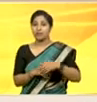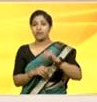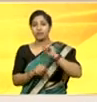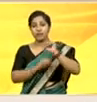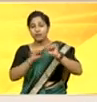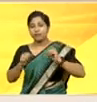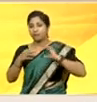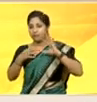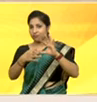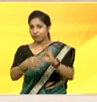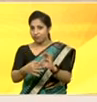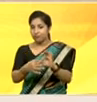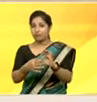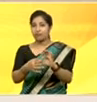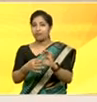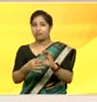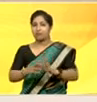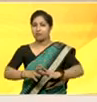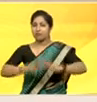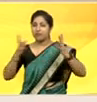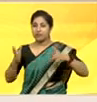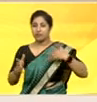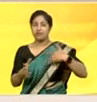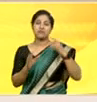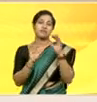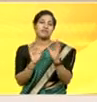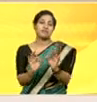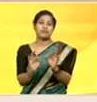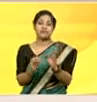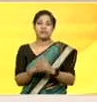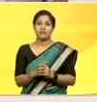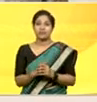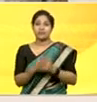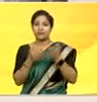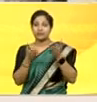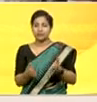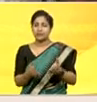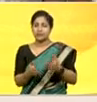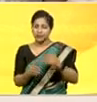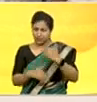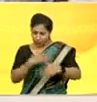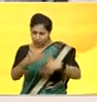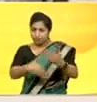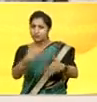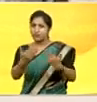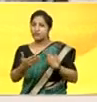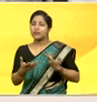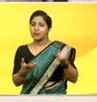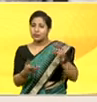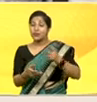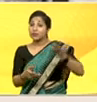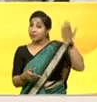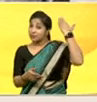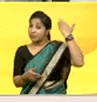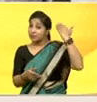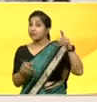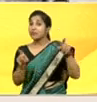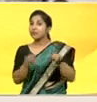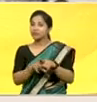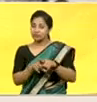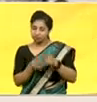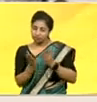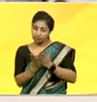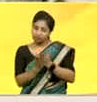आपसे जुड़ना बहुत अच्छा रहा। अब ये सिलसिला फिर पहले की तरह